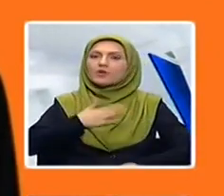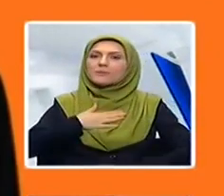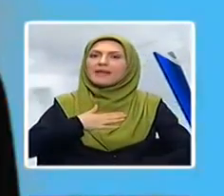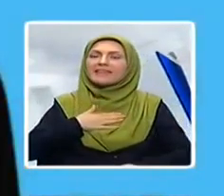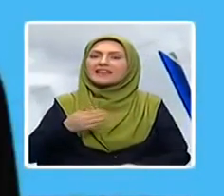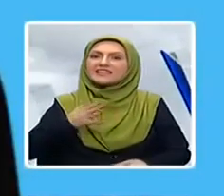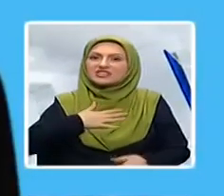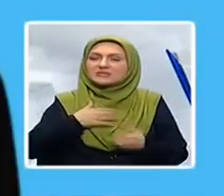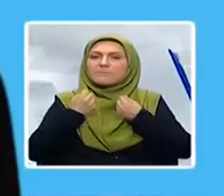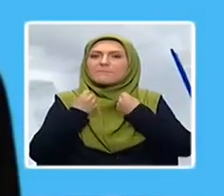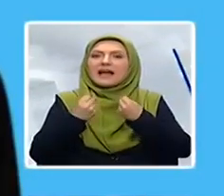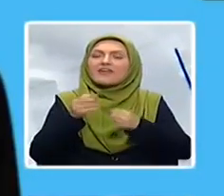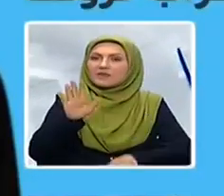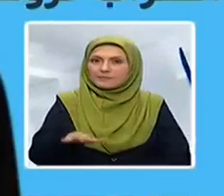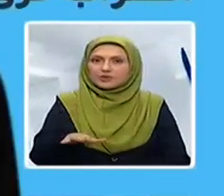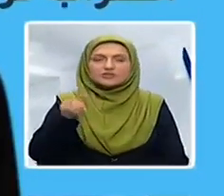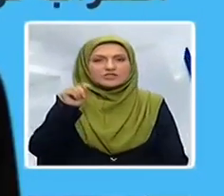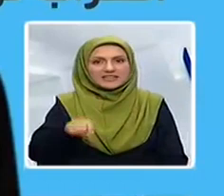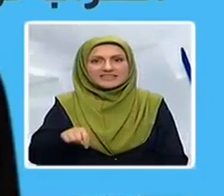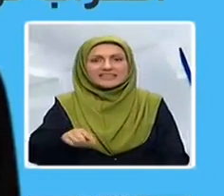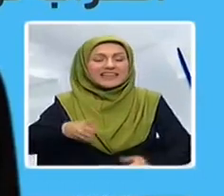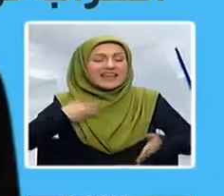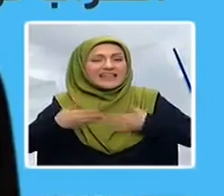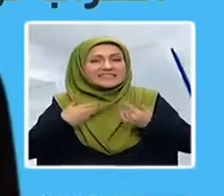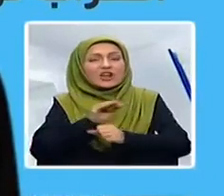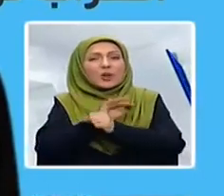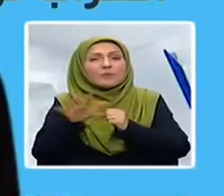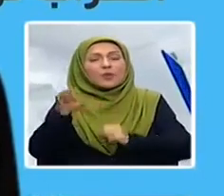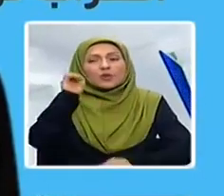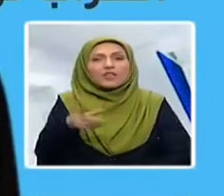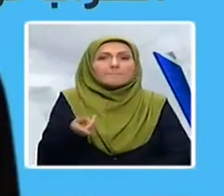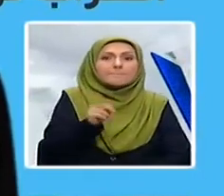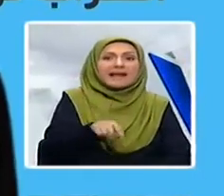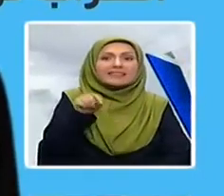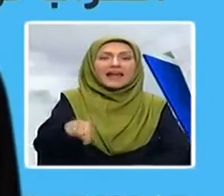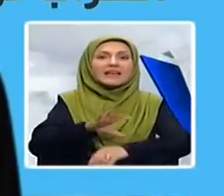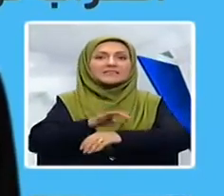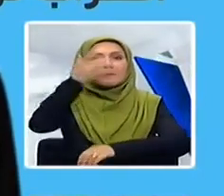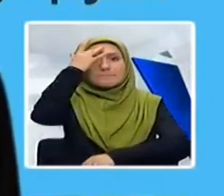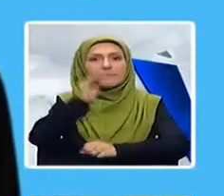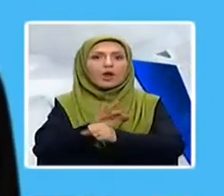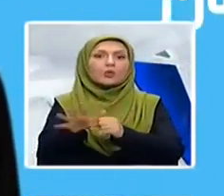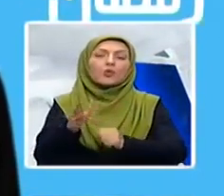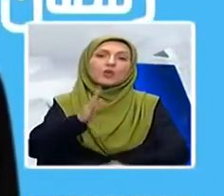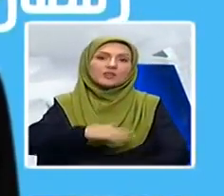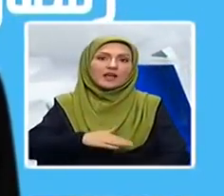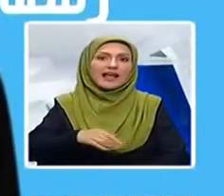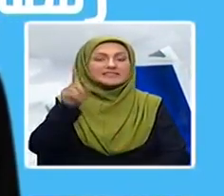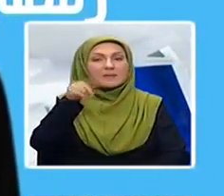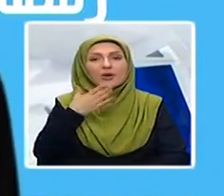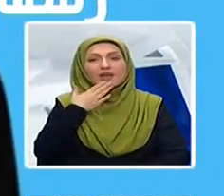ما بشه. استراب کرونا خیلی بدتر از خود کرونا هست. ماه رمضان به ما کمک میکنه